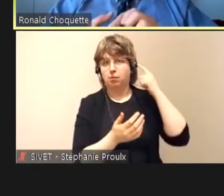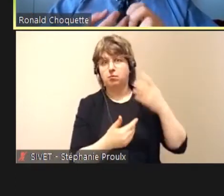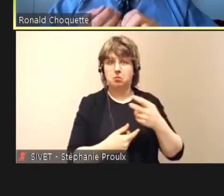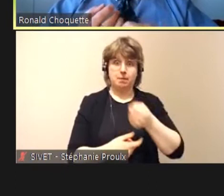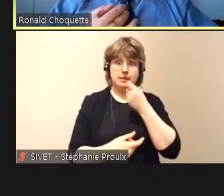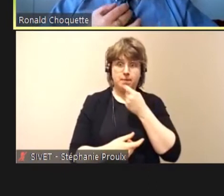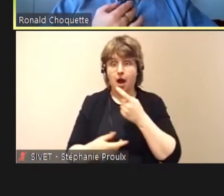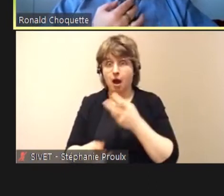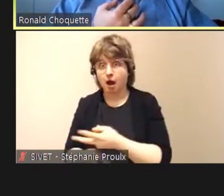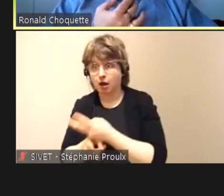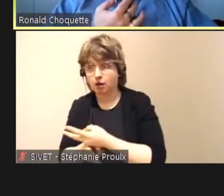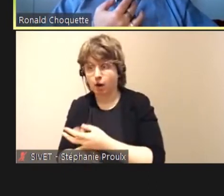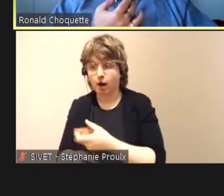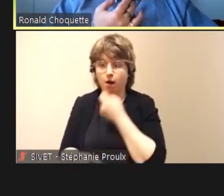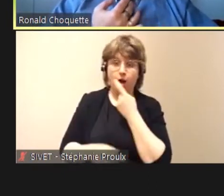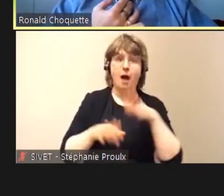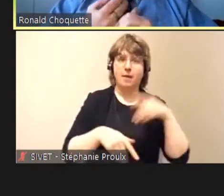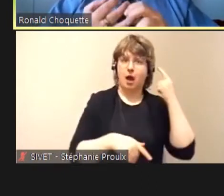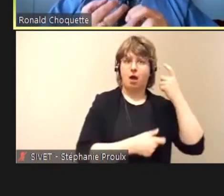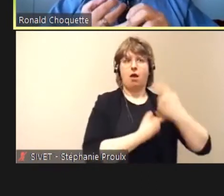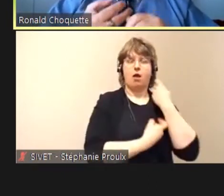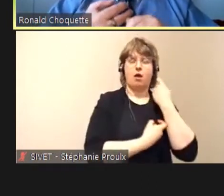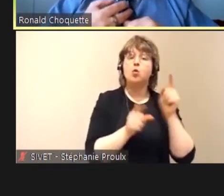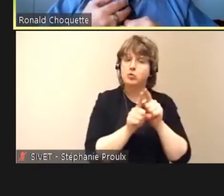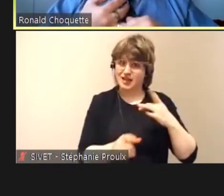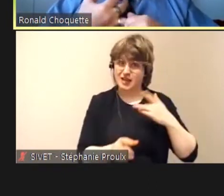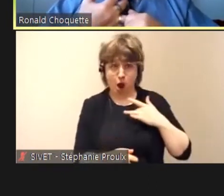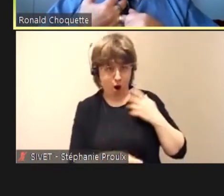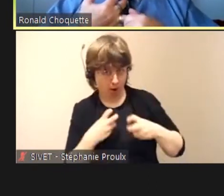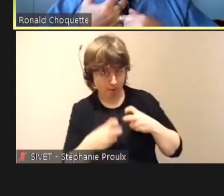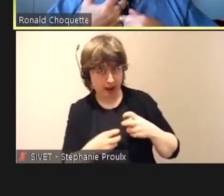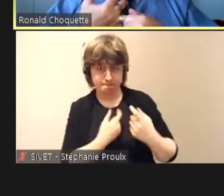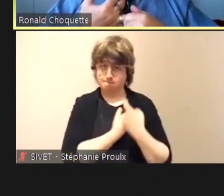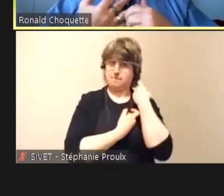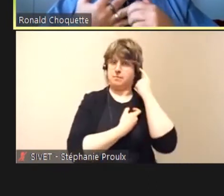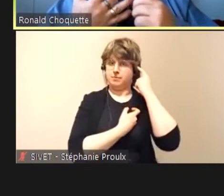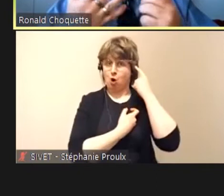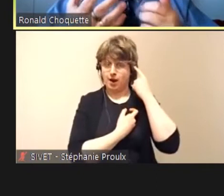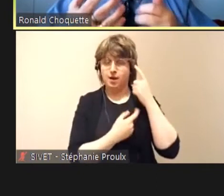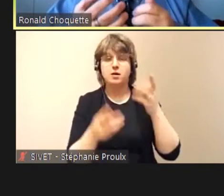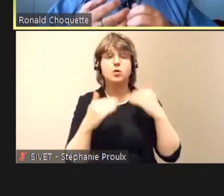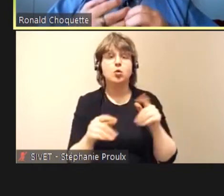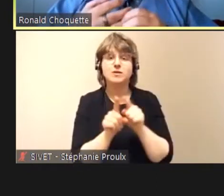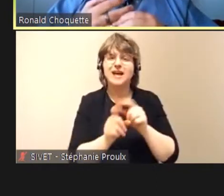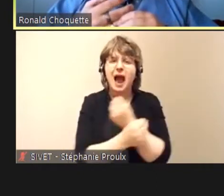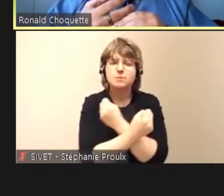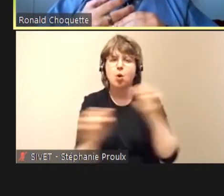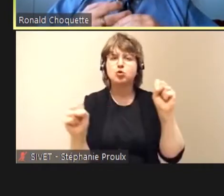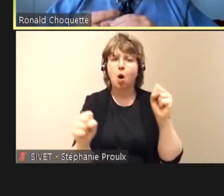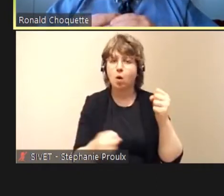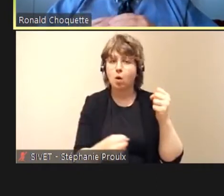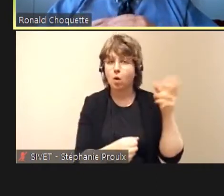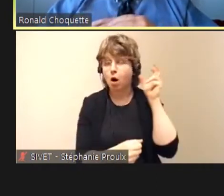l'oreille. Ça peut être des problèmes cardiaques. Ça peut être aussi être exposé à des explosions ou à